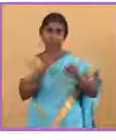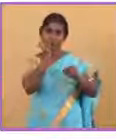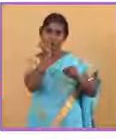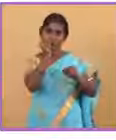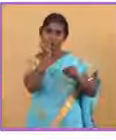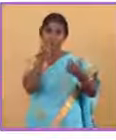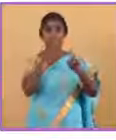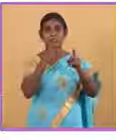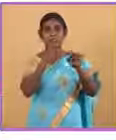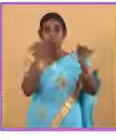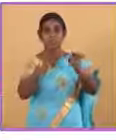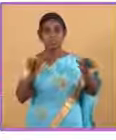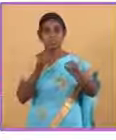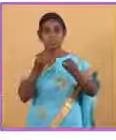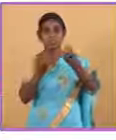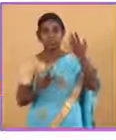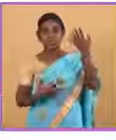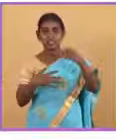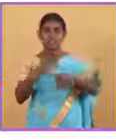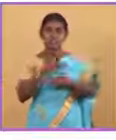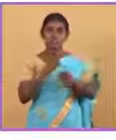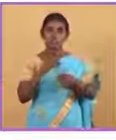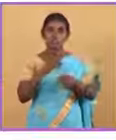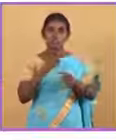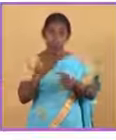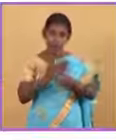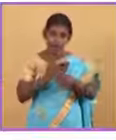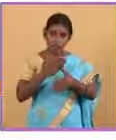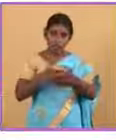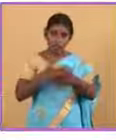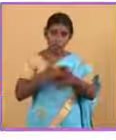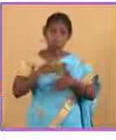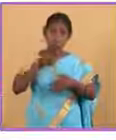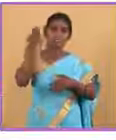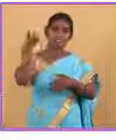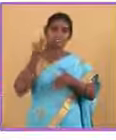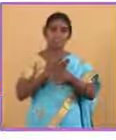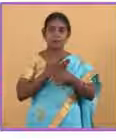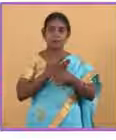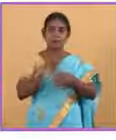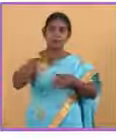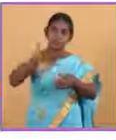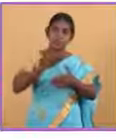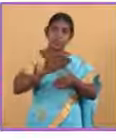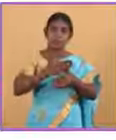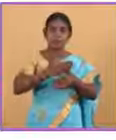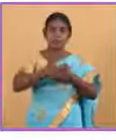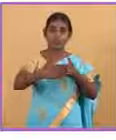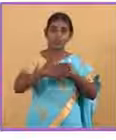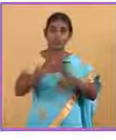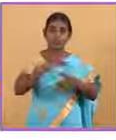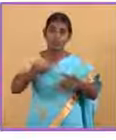அதே போல் உழை, உழைத்தான் உழைக்கின்றான் உழைப்பான் உழையான் என்றான் உழைத்து உயர்ந்தான்.